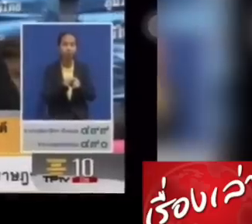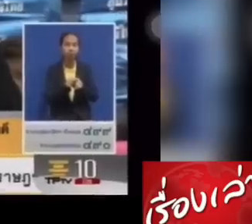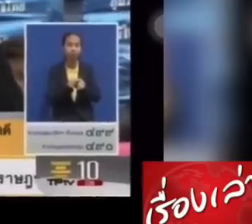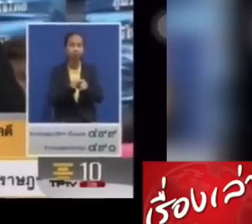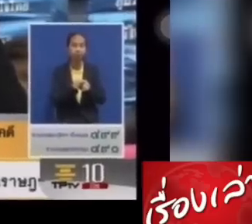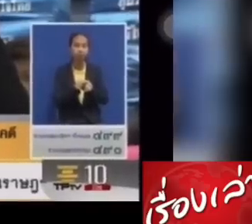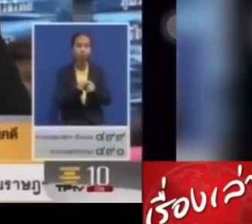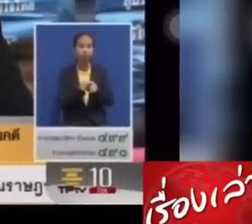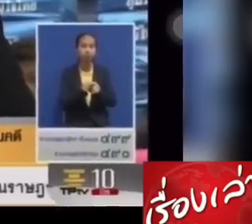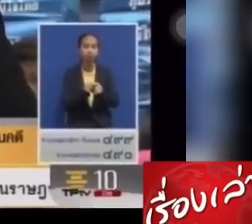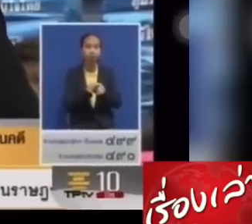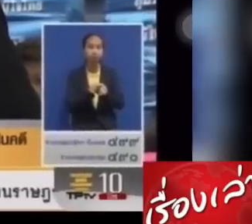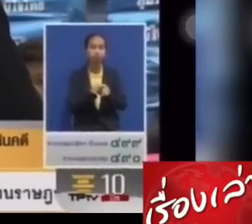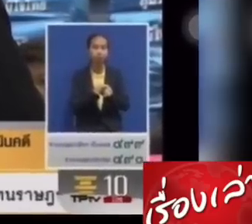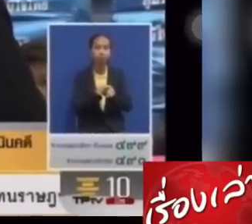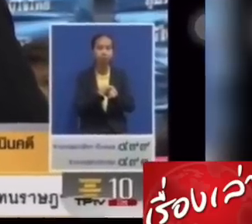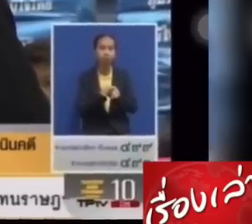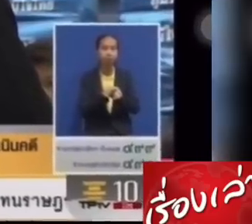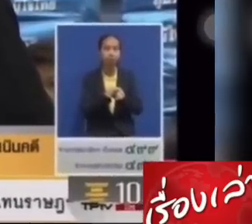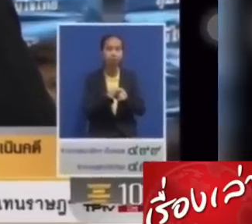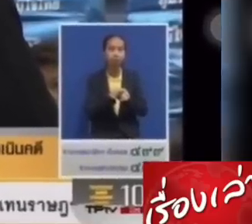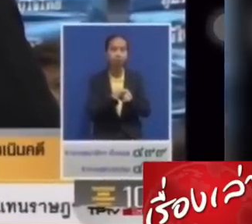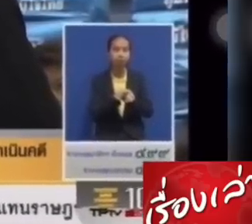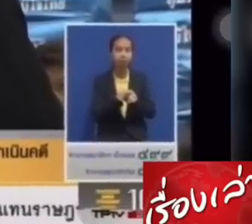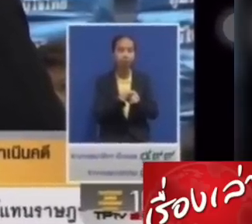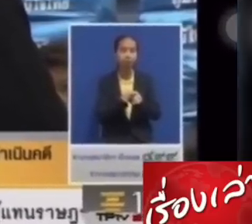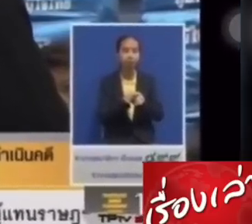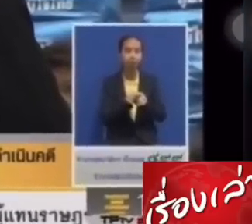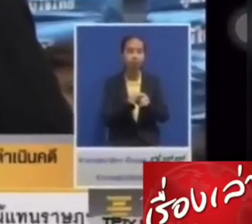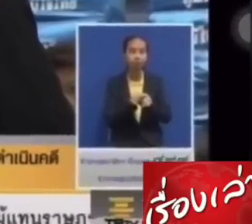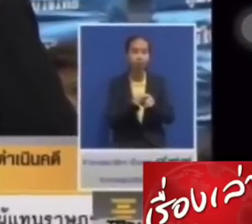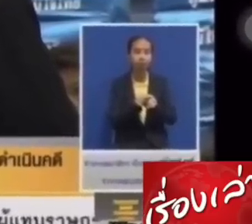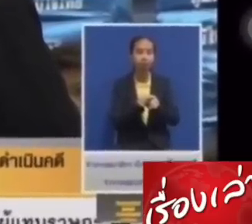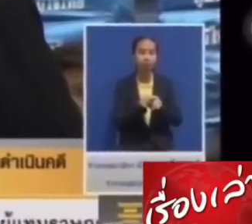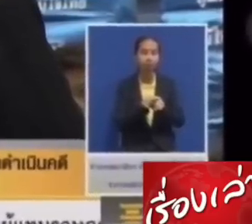าลืมกดติดตามพร้อมทั้งกดรูปกระดิ่งเพื่อแจ้งเตือนเรื่องใหม่ๆจ